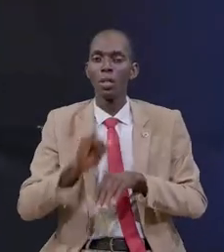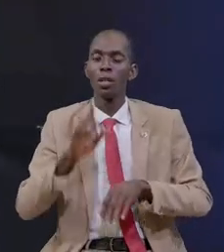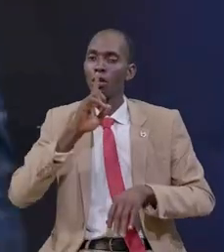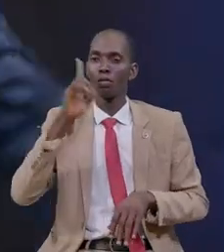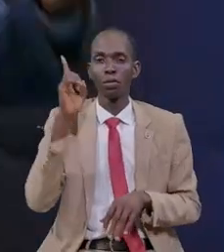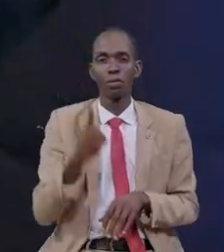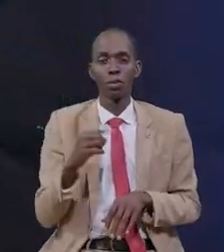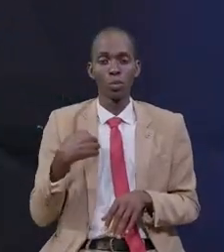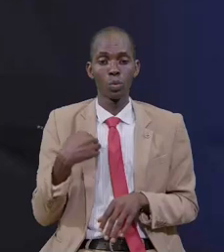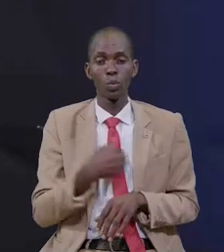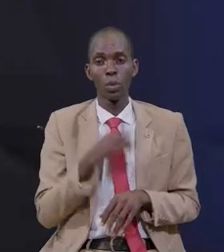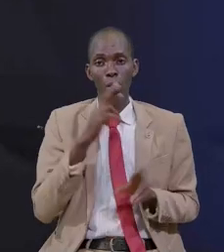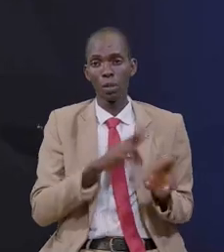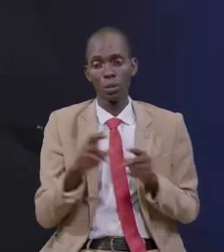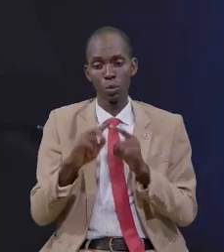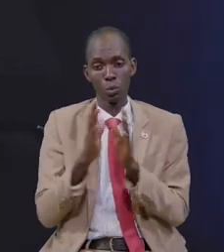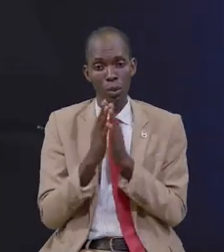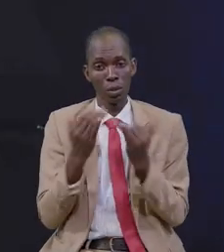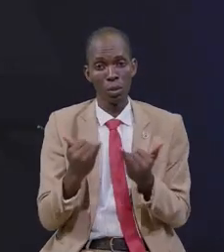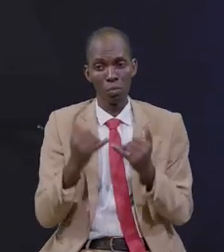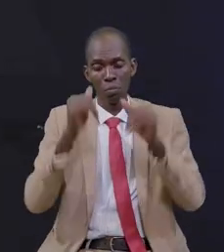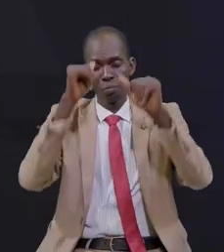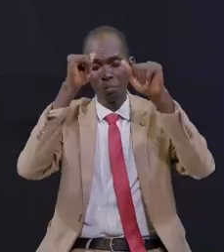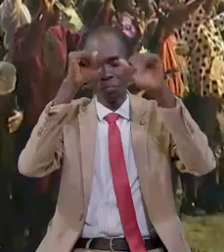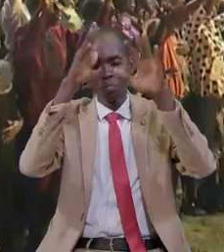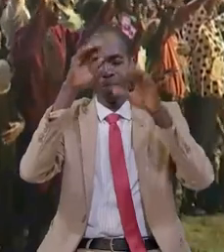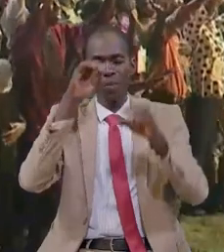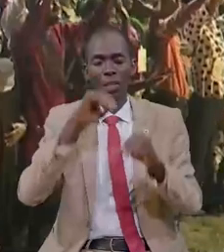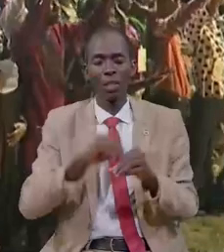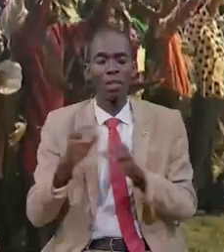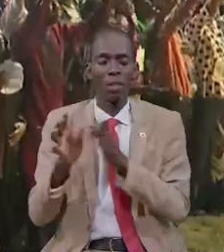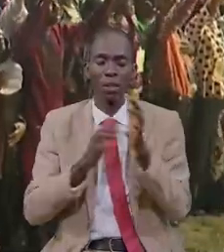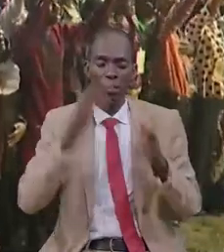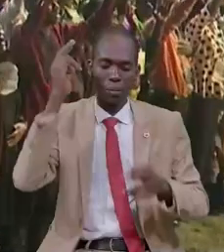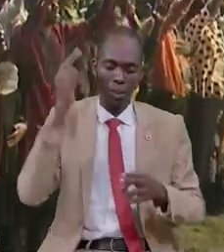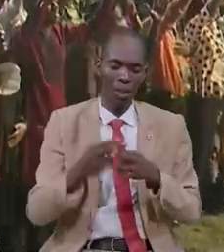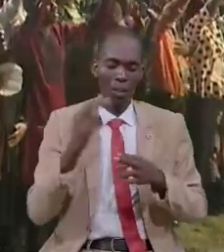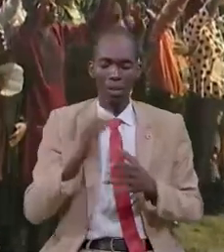Nous sommes prêts à prier maintenant. Père, au nom de Jésus,